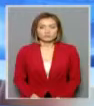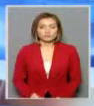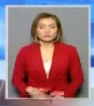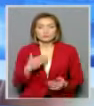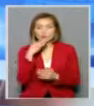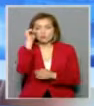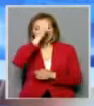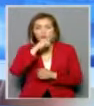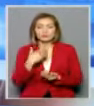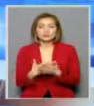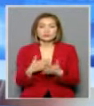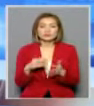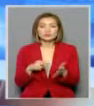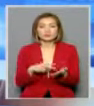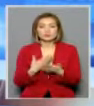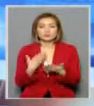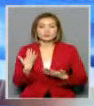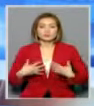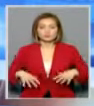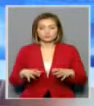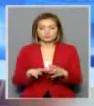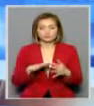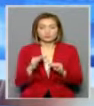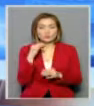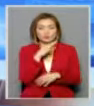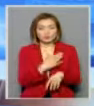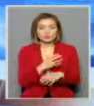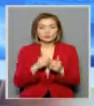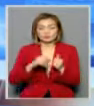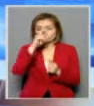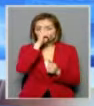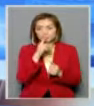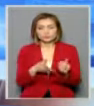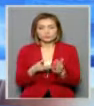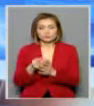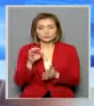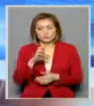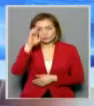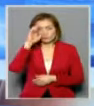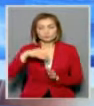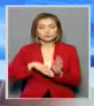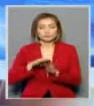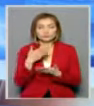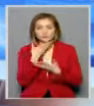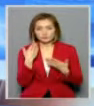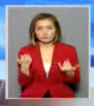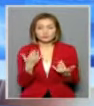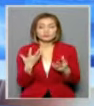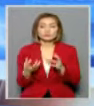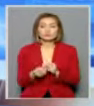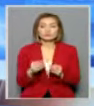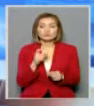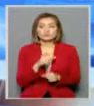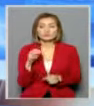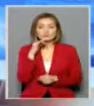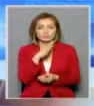последние годы наблюдается рост числа социально уязвимых слоев населения. Ежемесячные выплаты от государства не улучшают ситуацию. Выросло количество